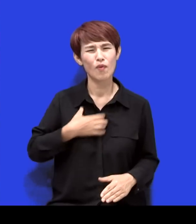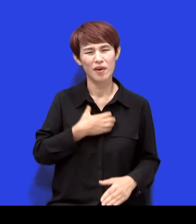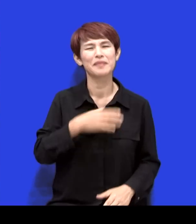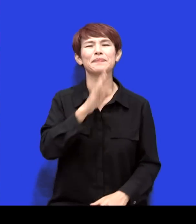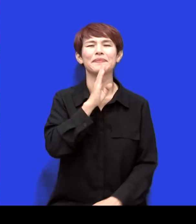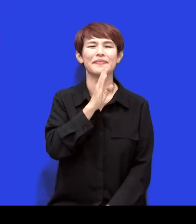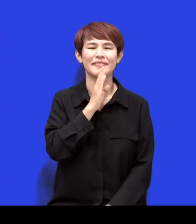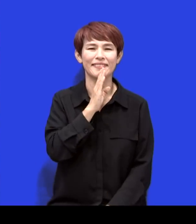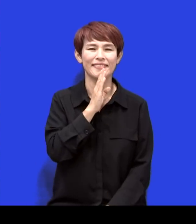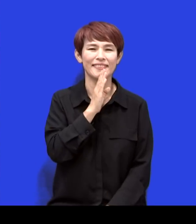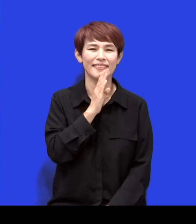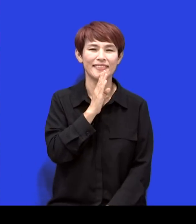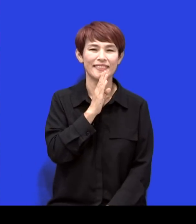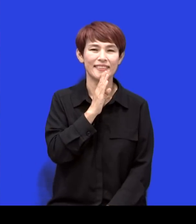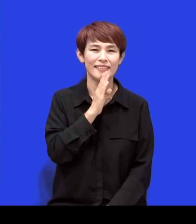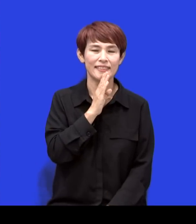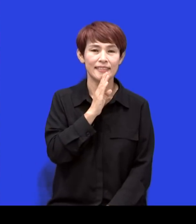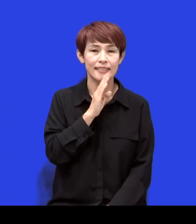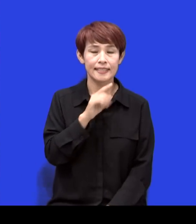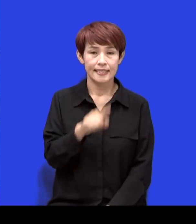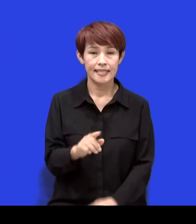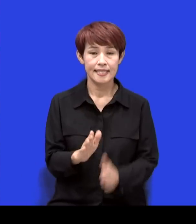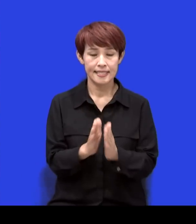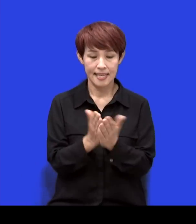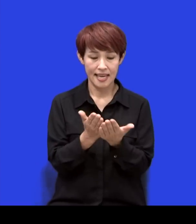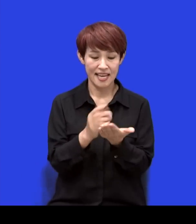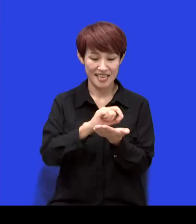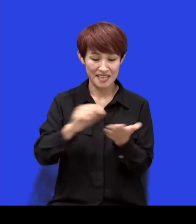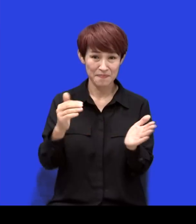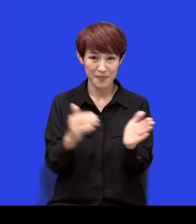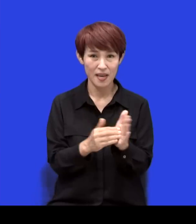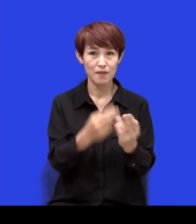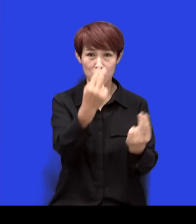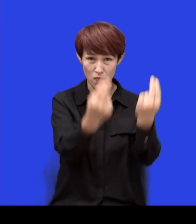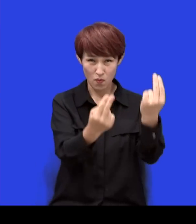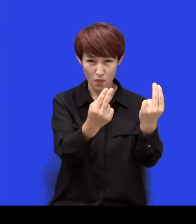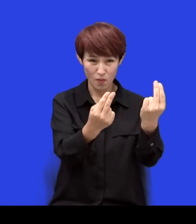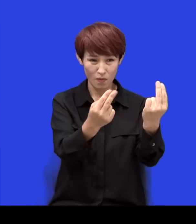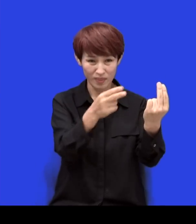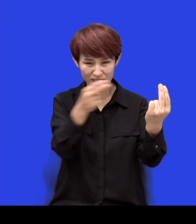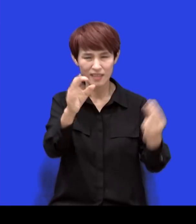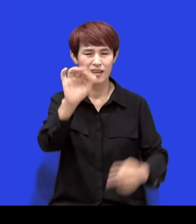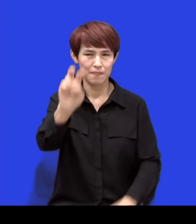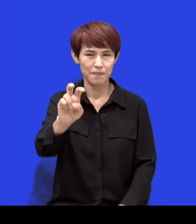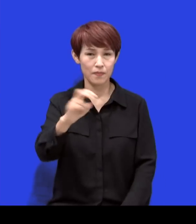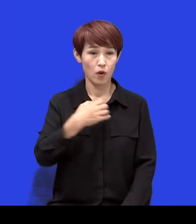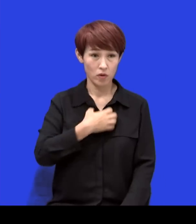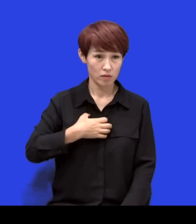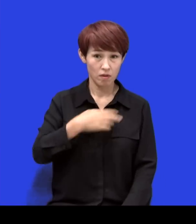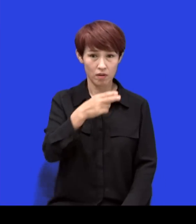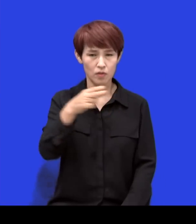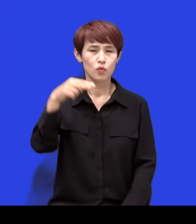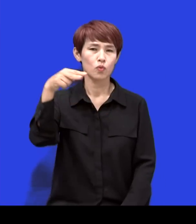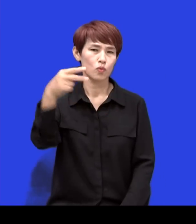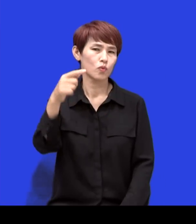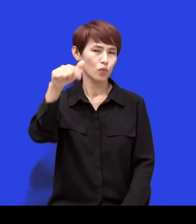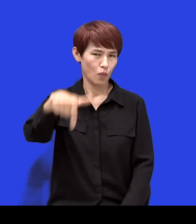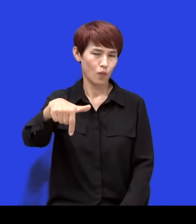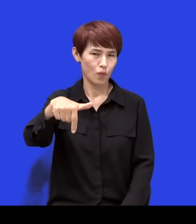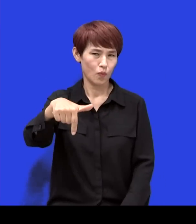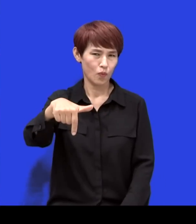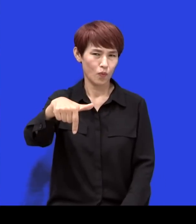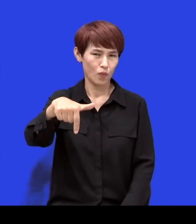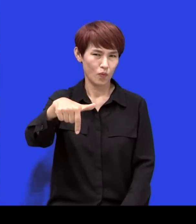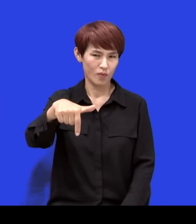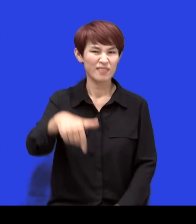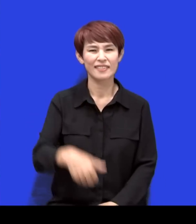아, 근데 그럼요. 이제 사람이 제가 다르구나. 불편한 편의점 2편에도 썼지만 비교, 암, 걱정, 독이라고 예. 비교는 암이고